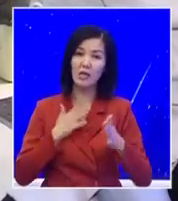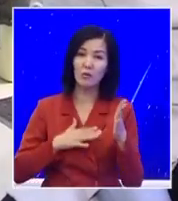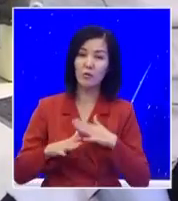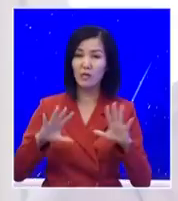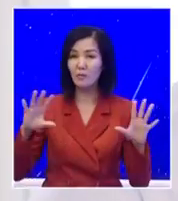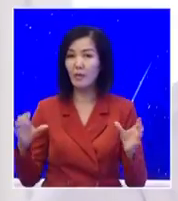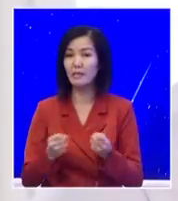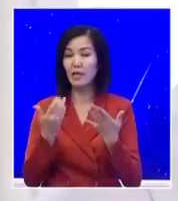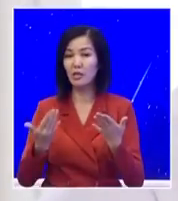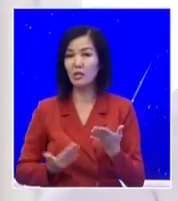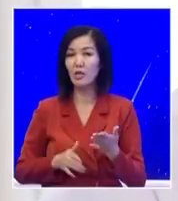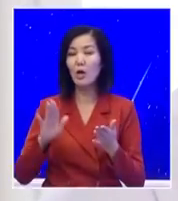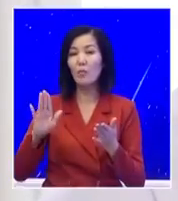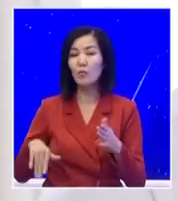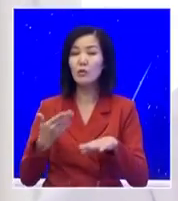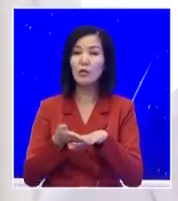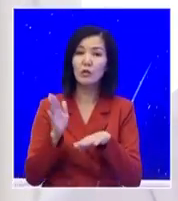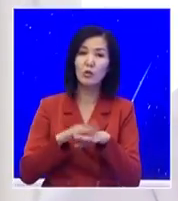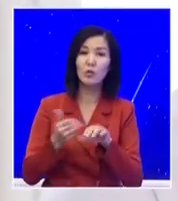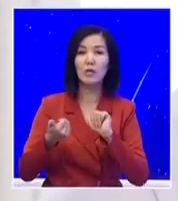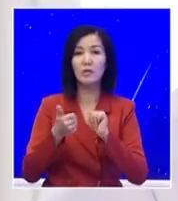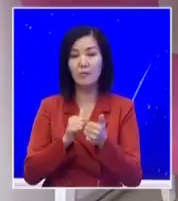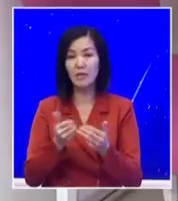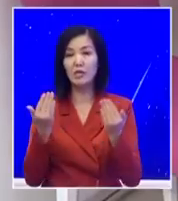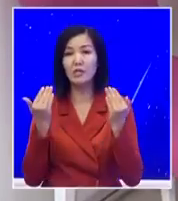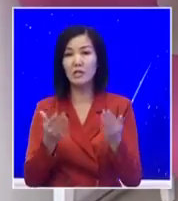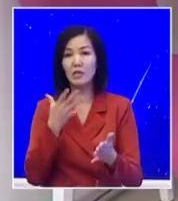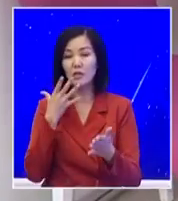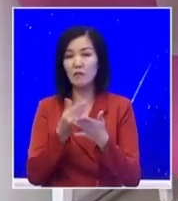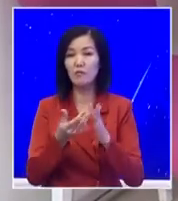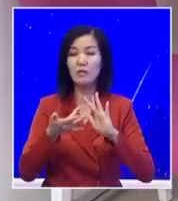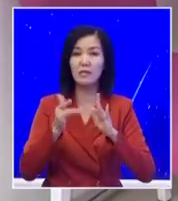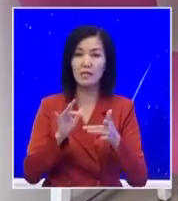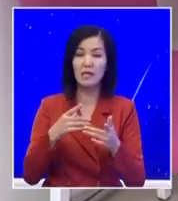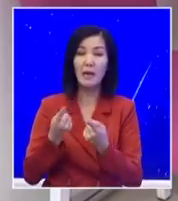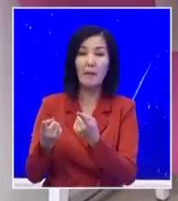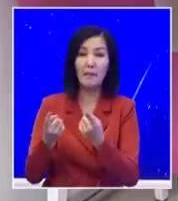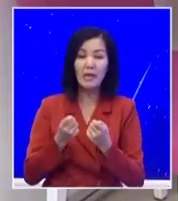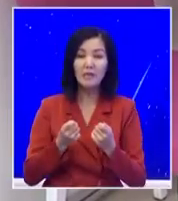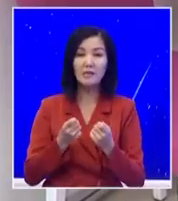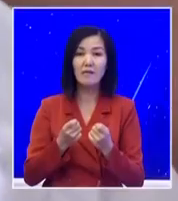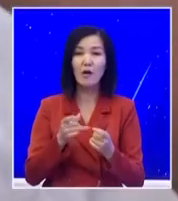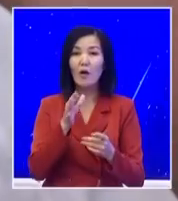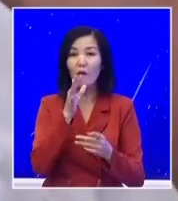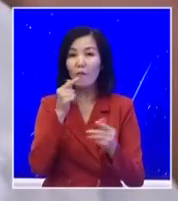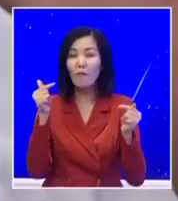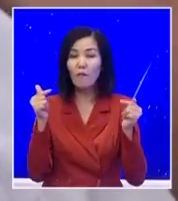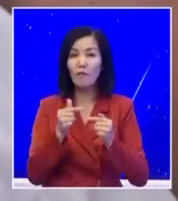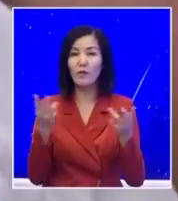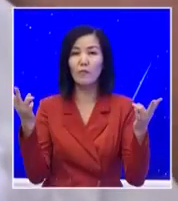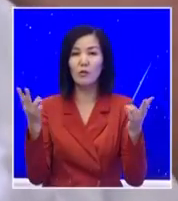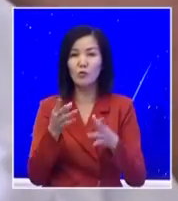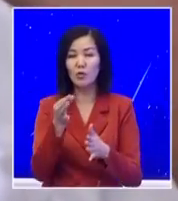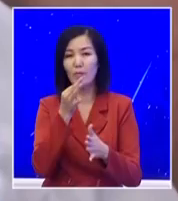продолжает работать даже после тяжелой смены уже на страницах своих соцсетей, призывая людей вовремя обращаться к врачам.